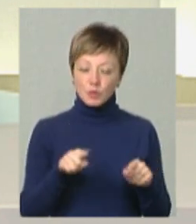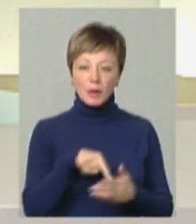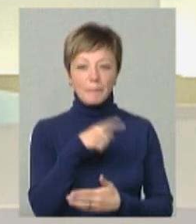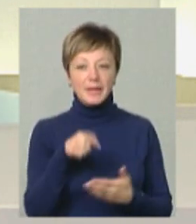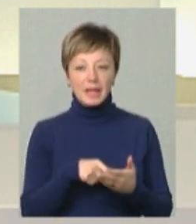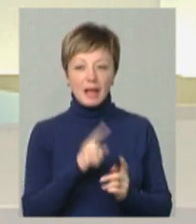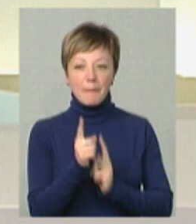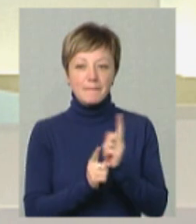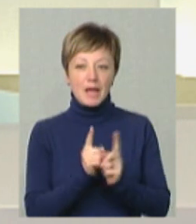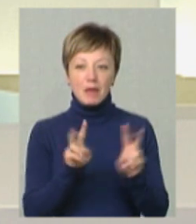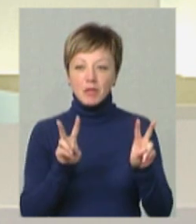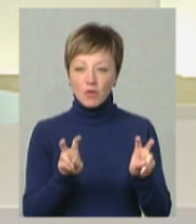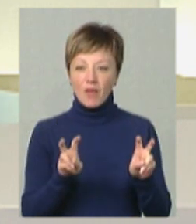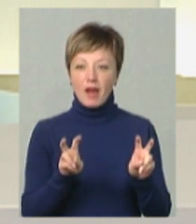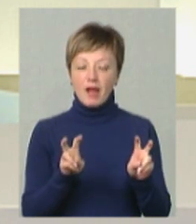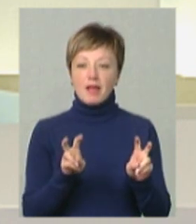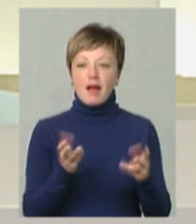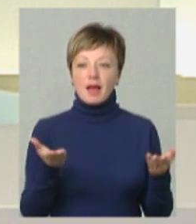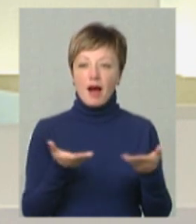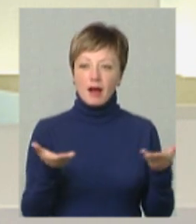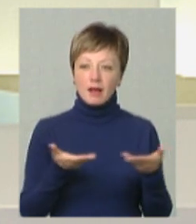питання перейменування